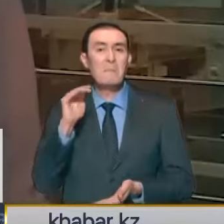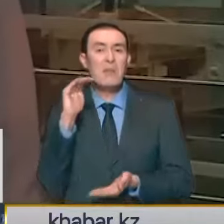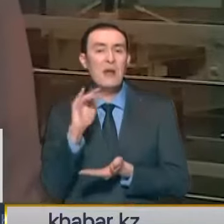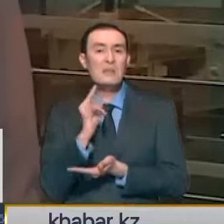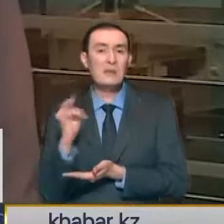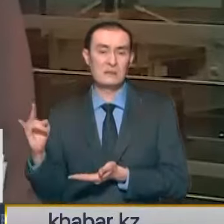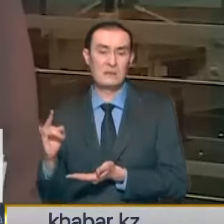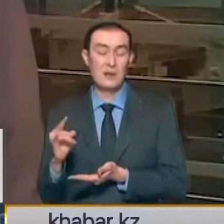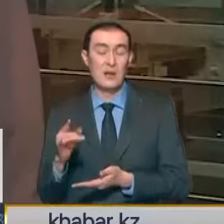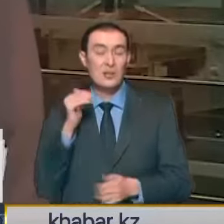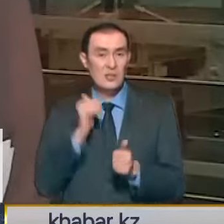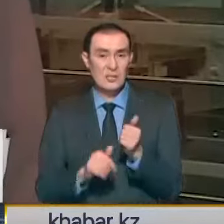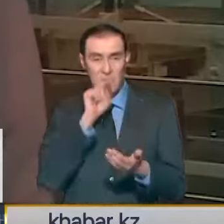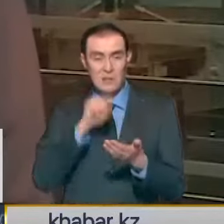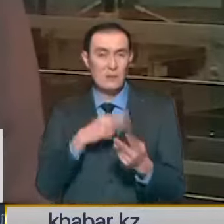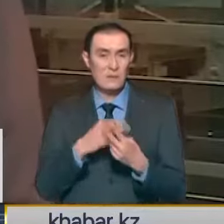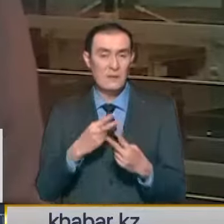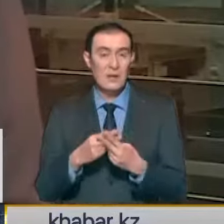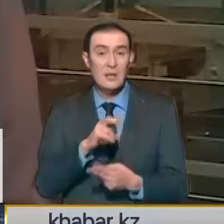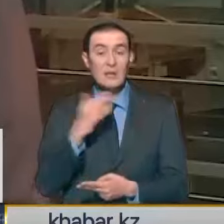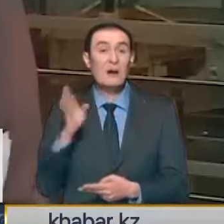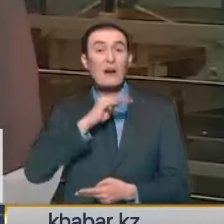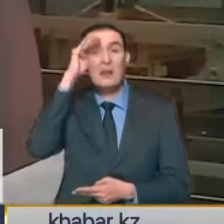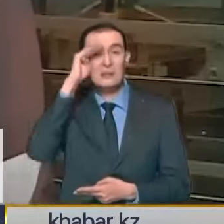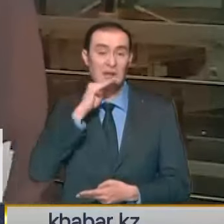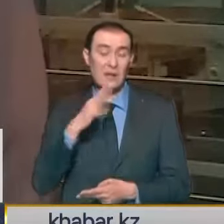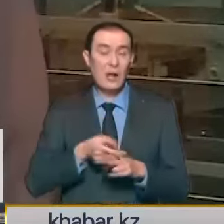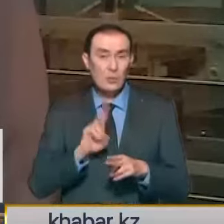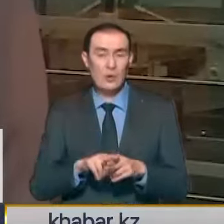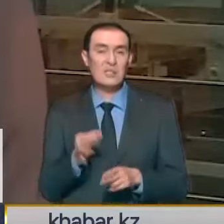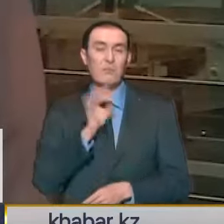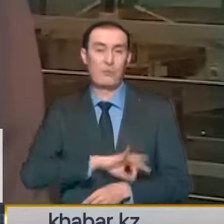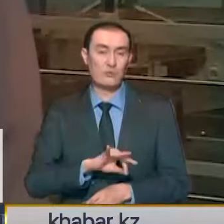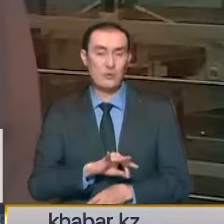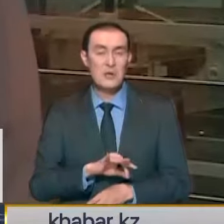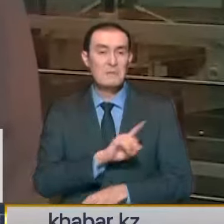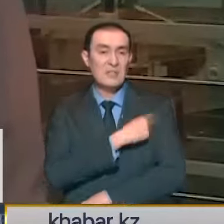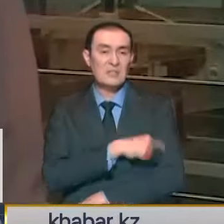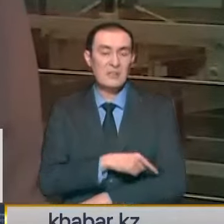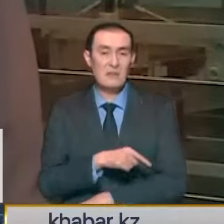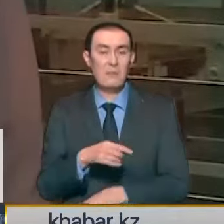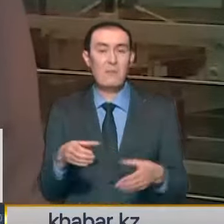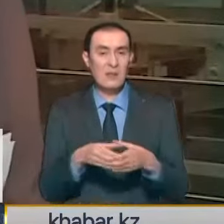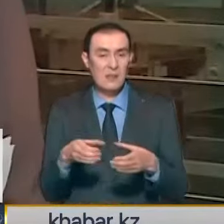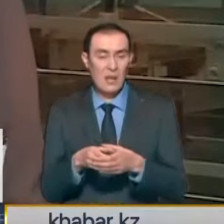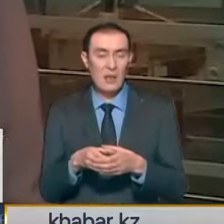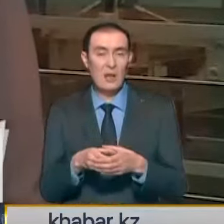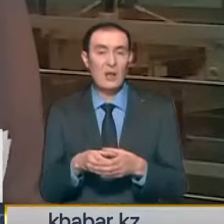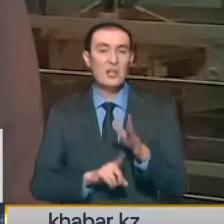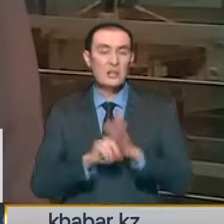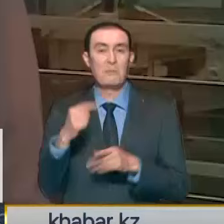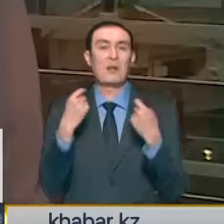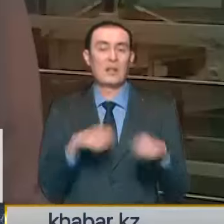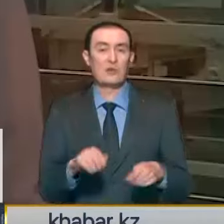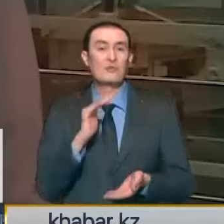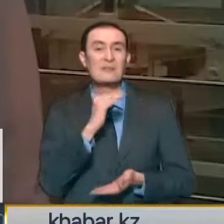скамье подсудимых не раз оказывались биологические родители, которые при помощи медицинского персонала устраивали